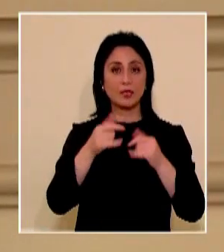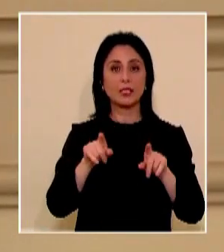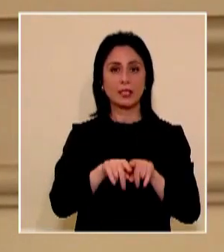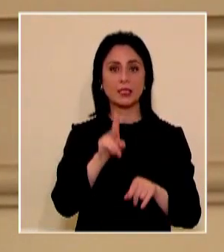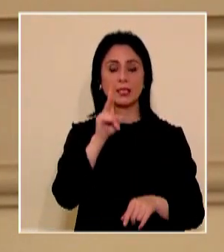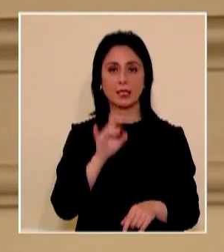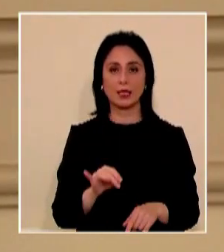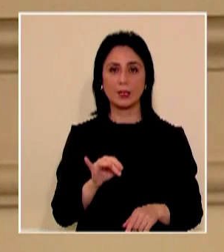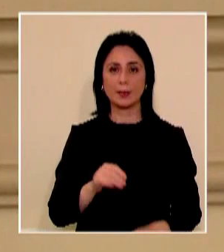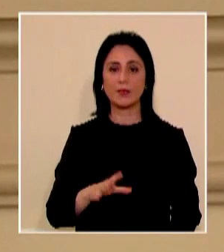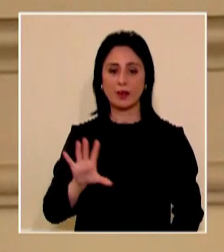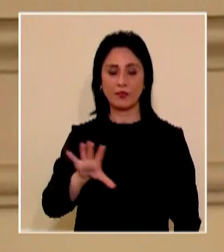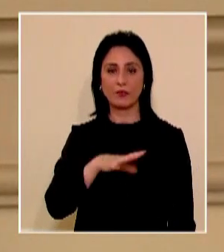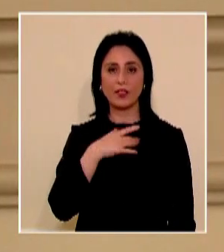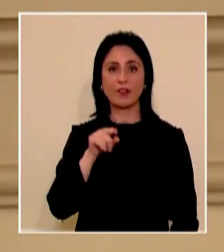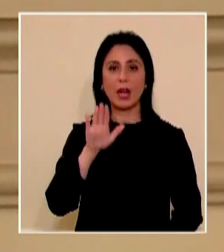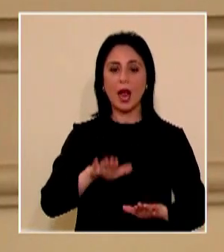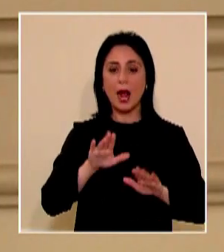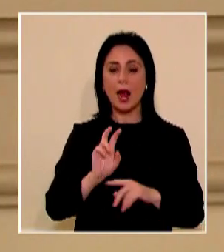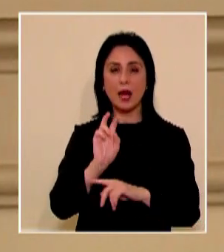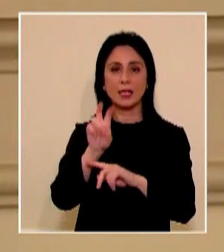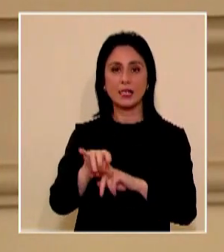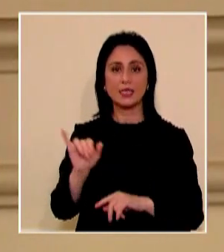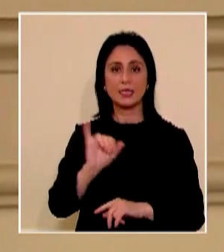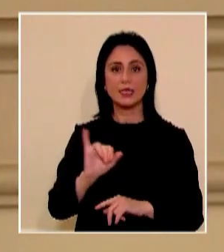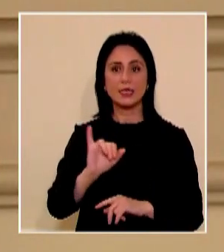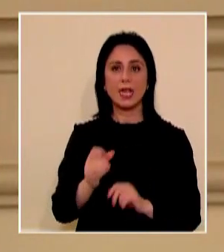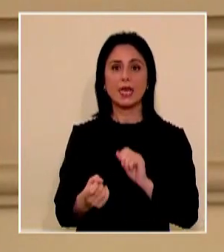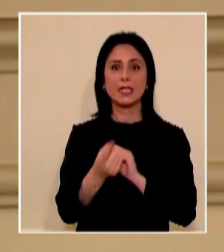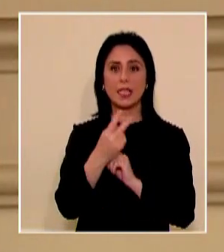Ja byłem w miejscu, z którego widać